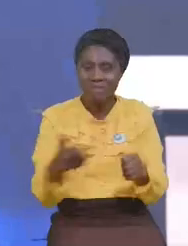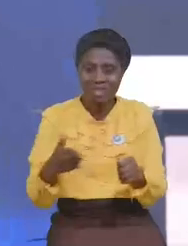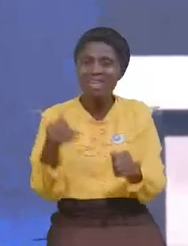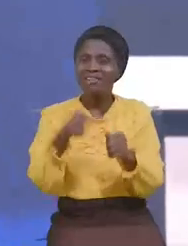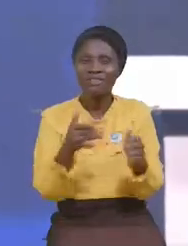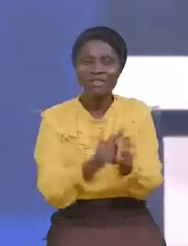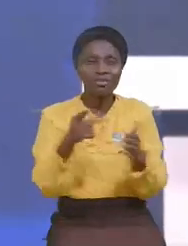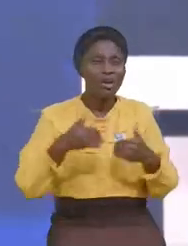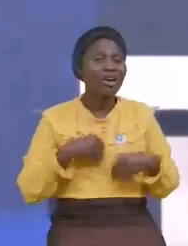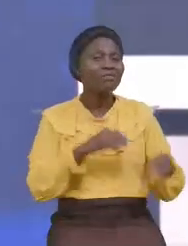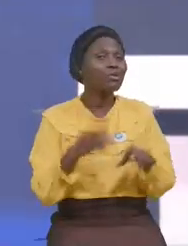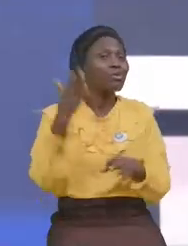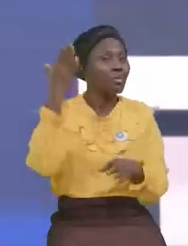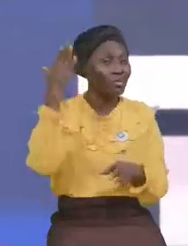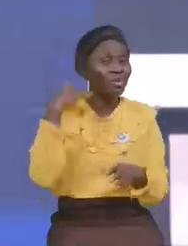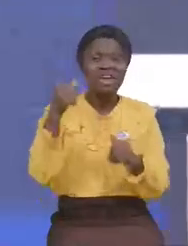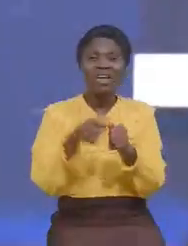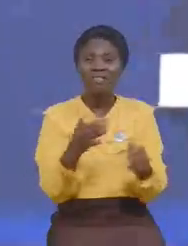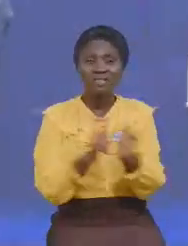fait, il connaît tout.